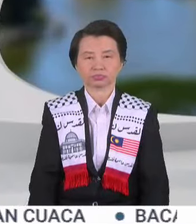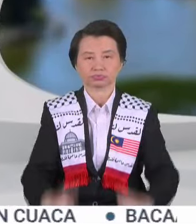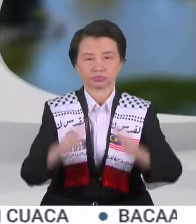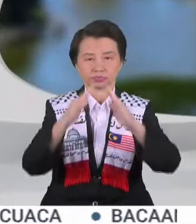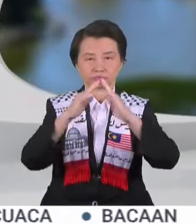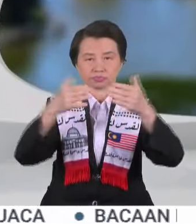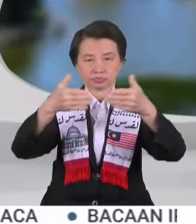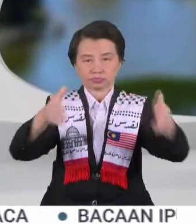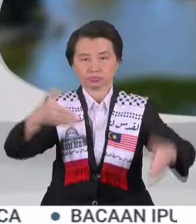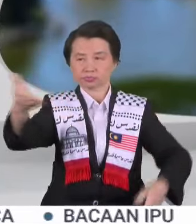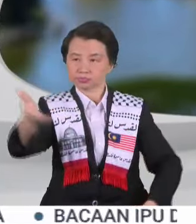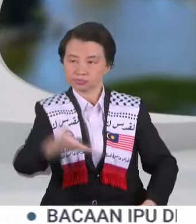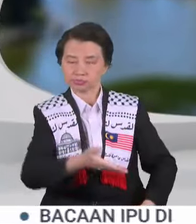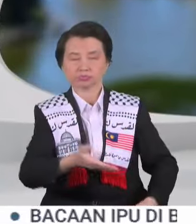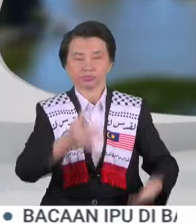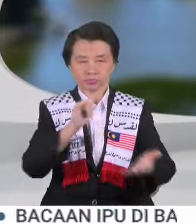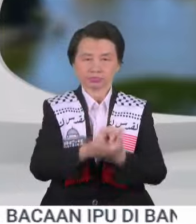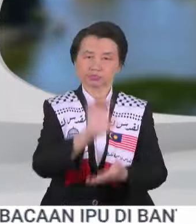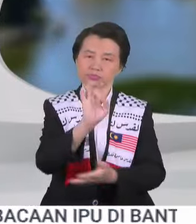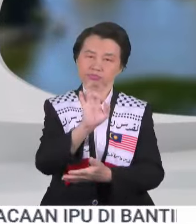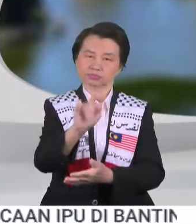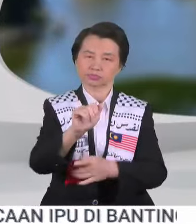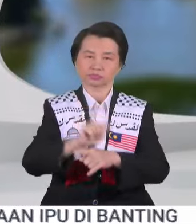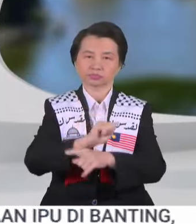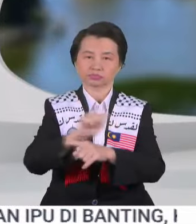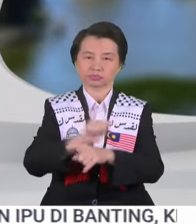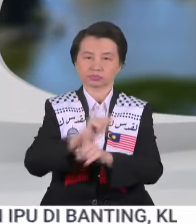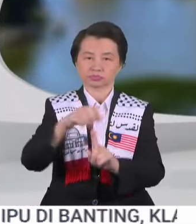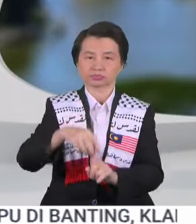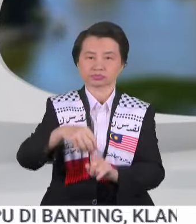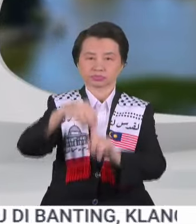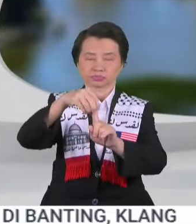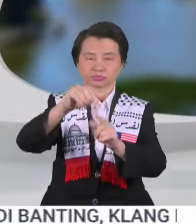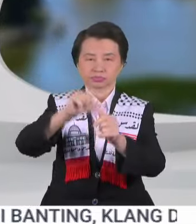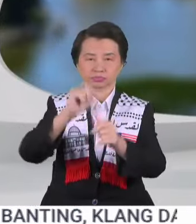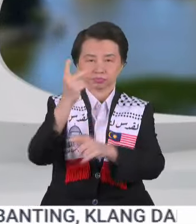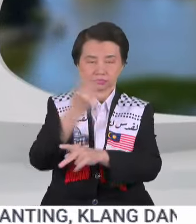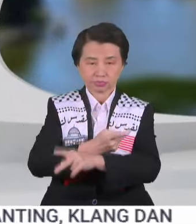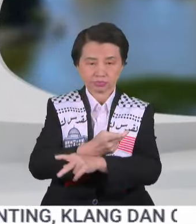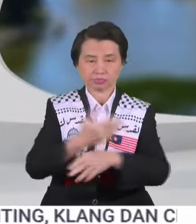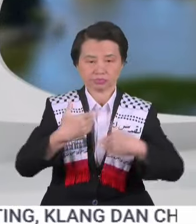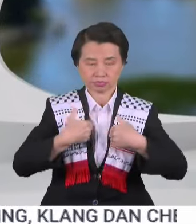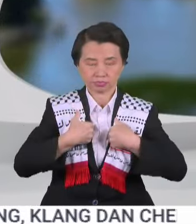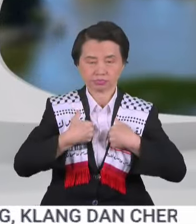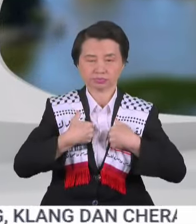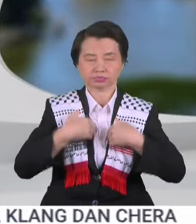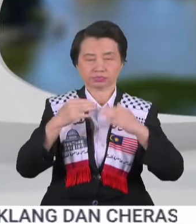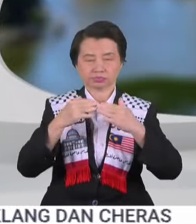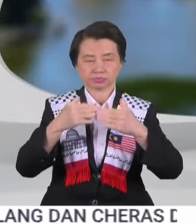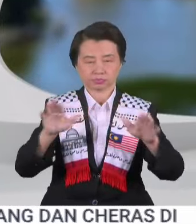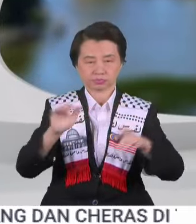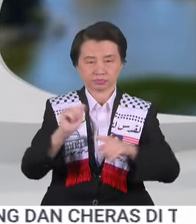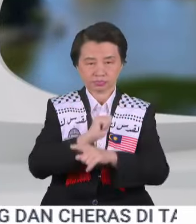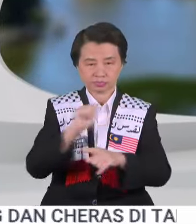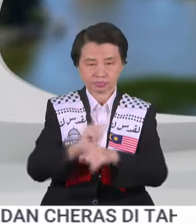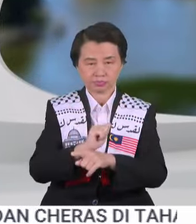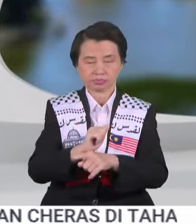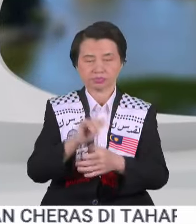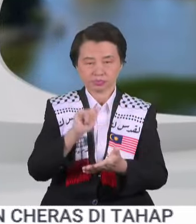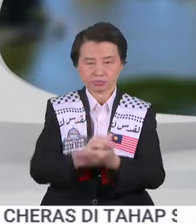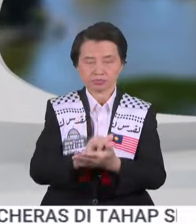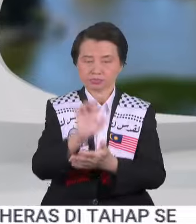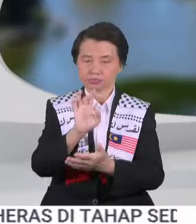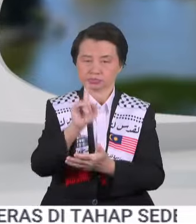Rumah terbuka atau open house adalah salah satu amalan yang unik setiap kali Aidilfitri tiba, dan di Sarawak, amalan rumah terbuka